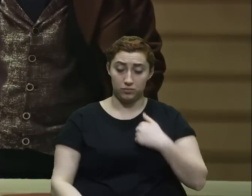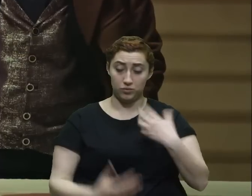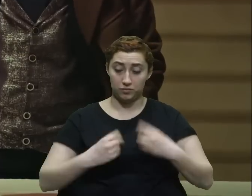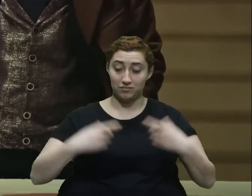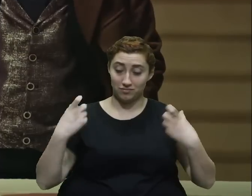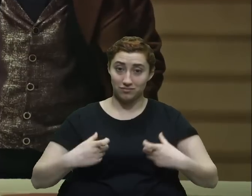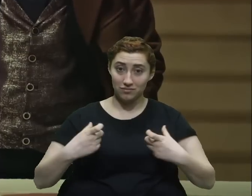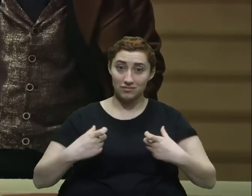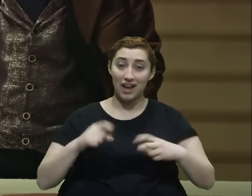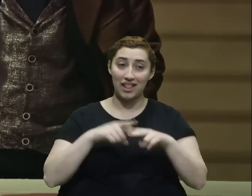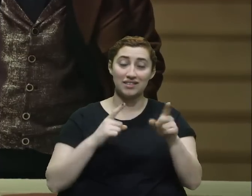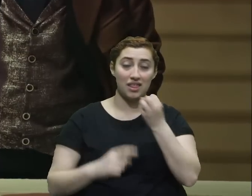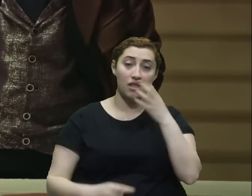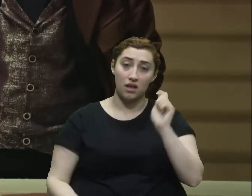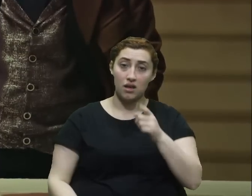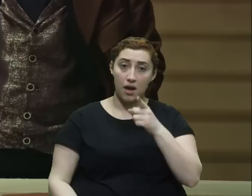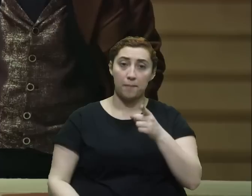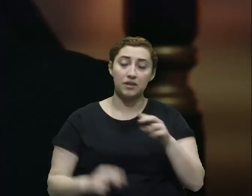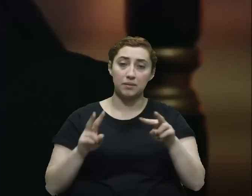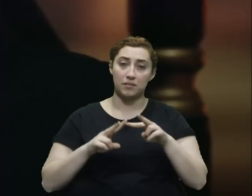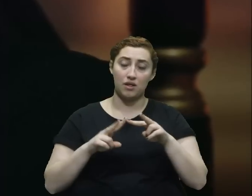Bulunduğumuz yeri Ali'ye sen söyledin Miloş.